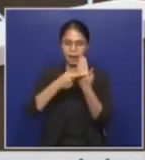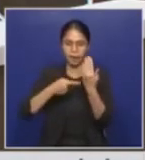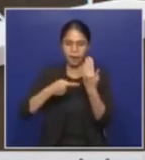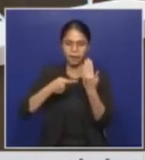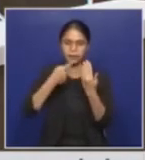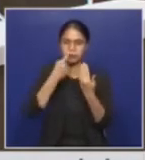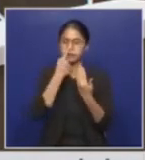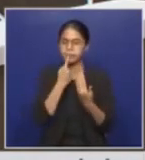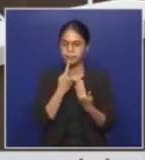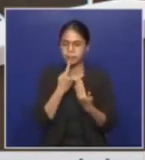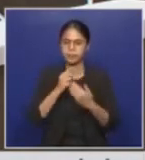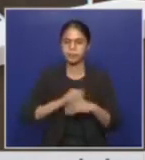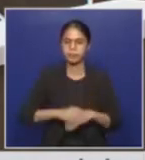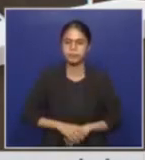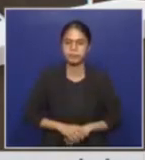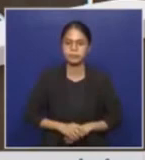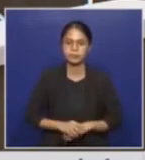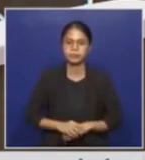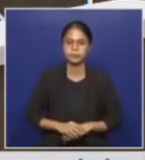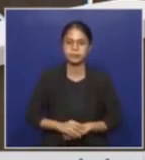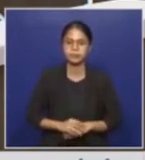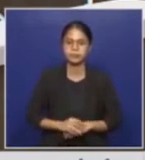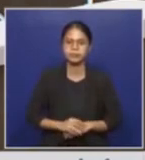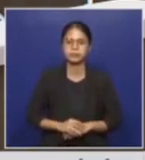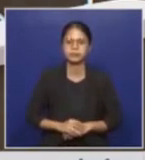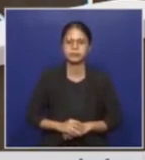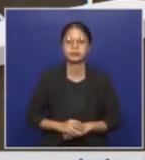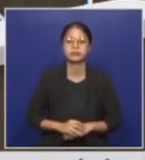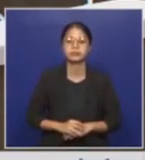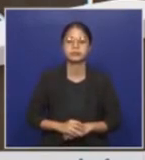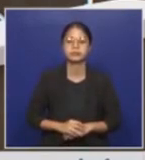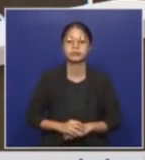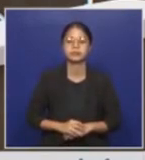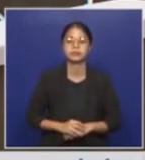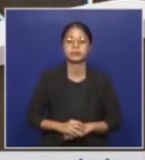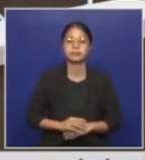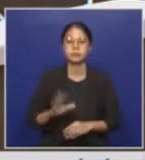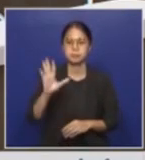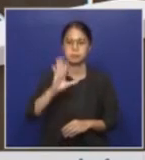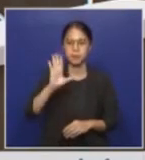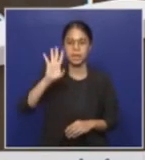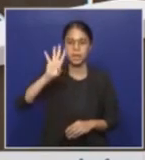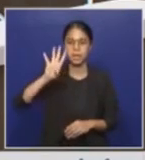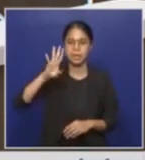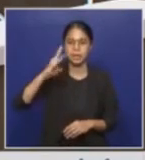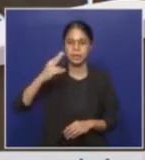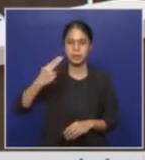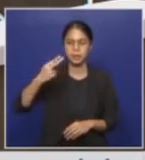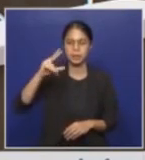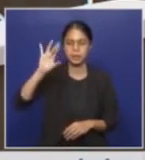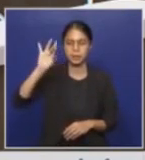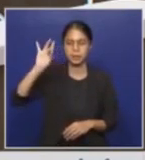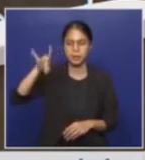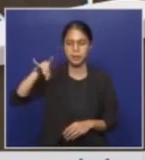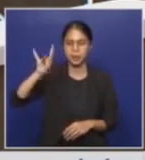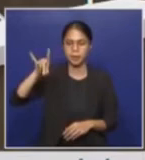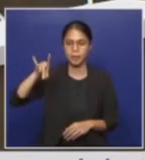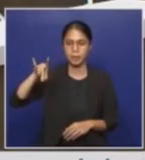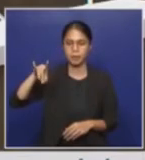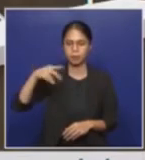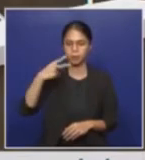ใช่ 30,000 ไม่ใช่ 48,000 ล้านอย่างที่แสดงไว้